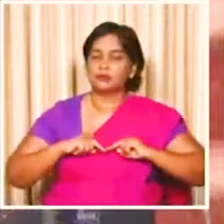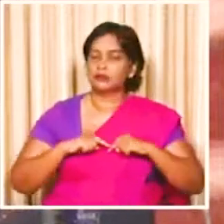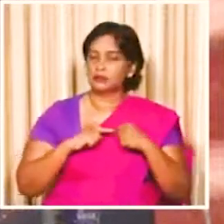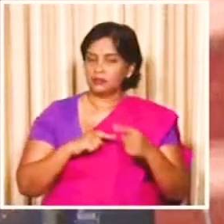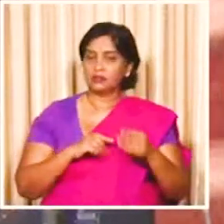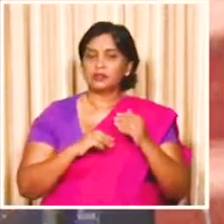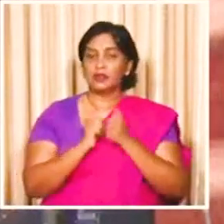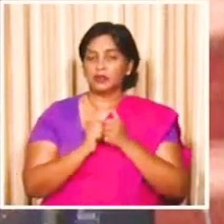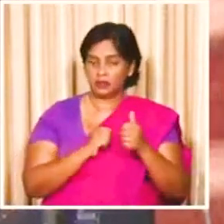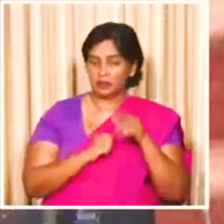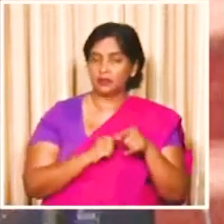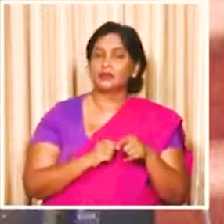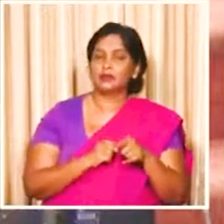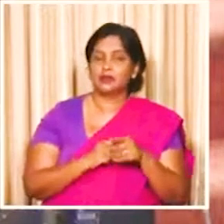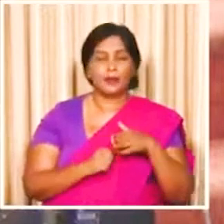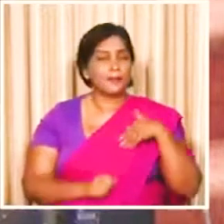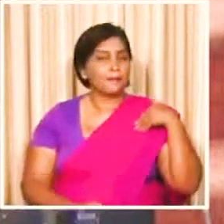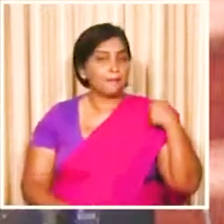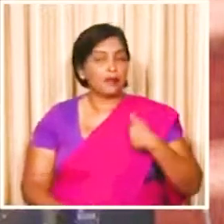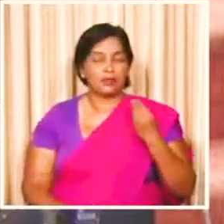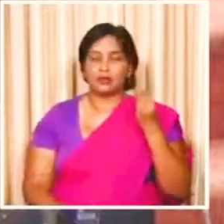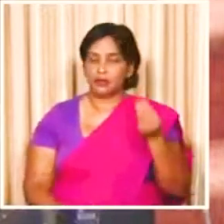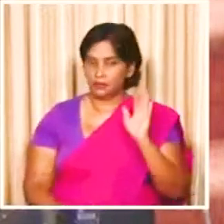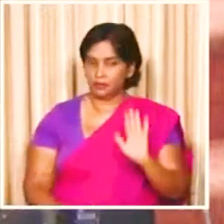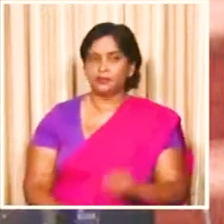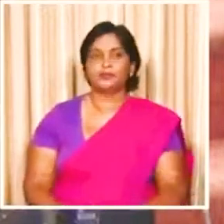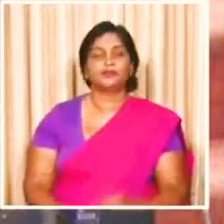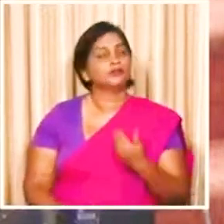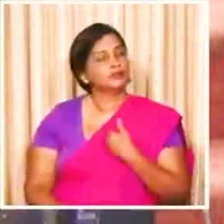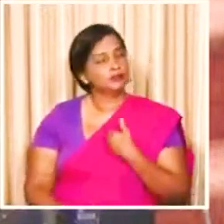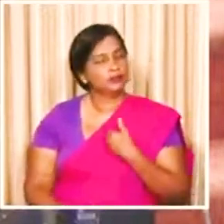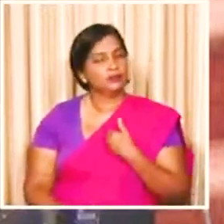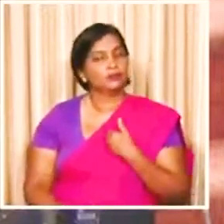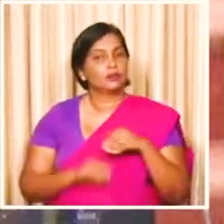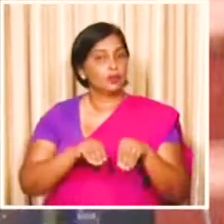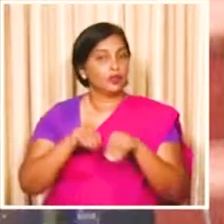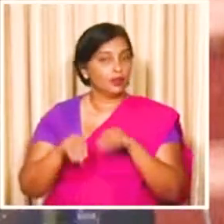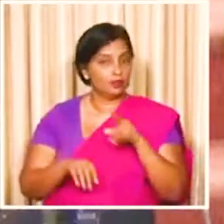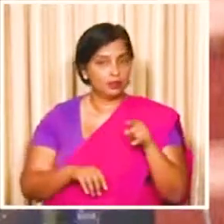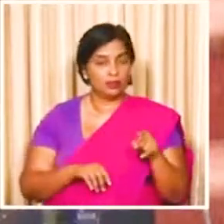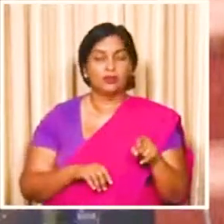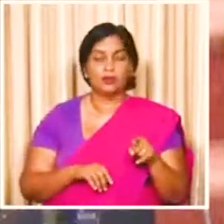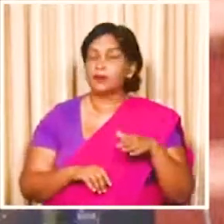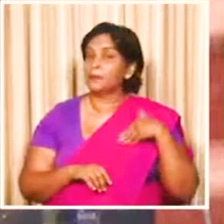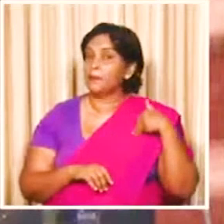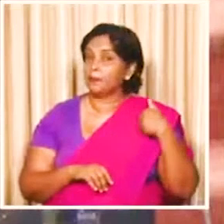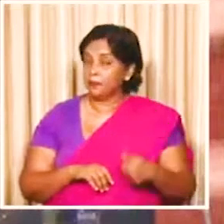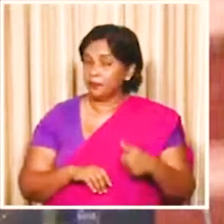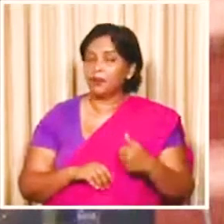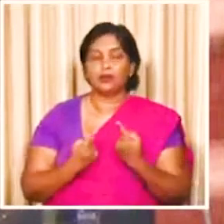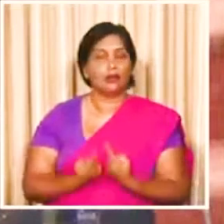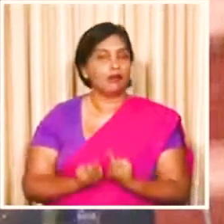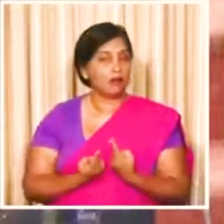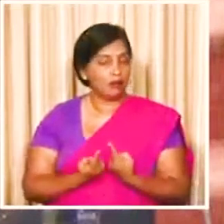விவசாயிகளை காப்பாற்றுவதன் ஊடாக எங்களுடைய விவசாயிகளுடைய அந்த அடிப்படை தேவைகளை